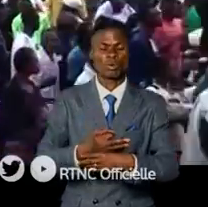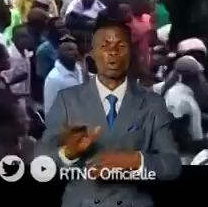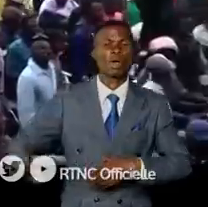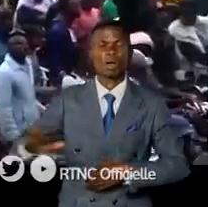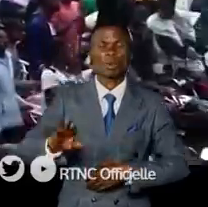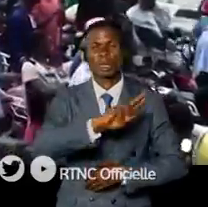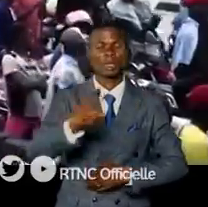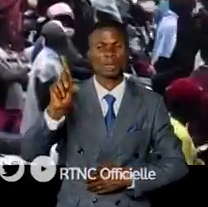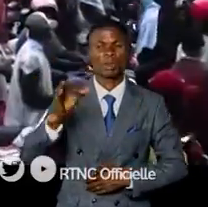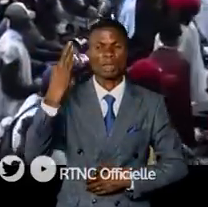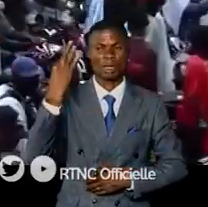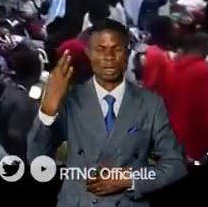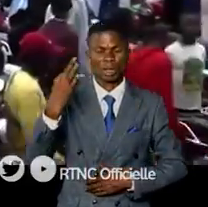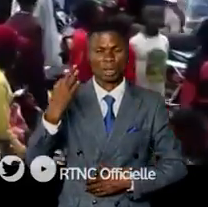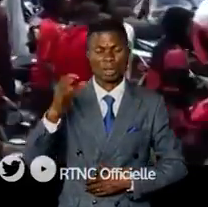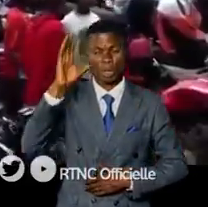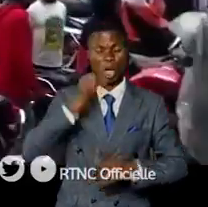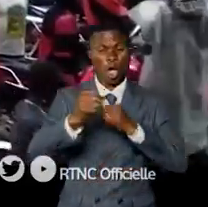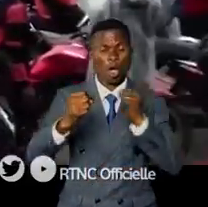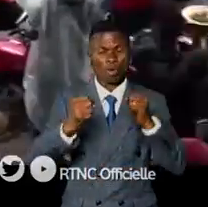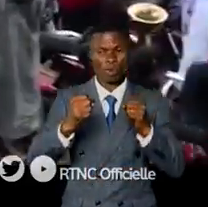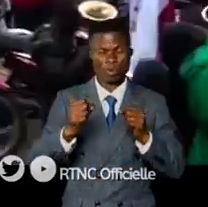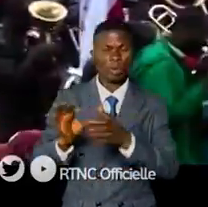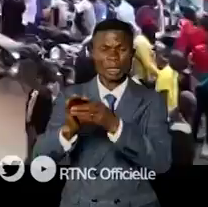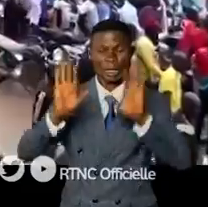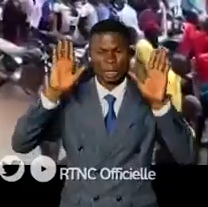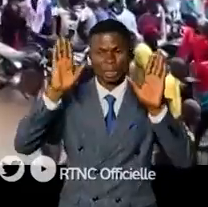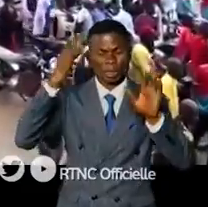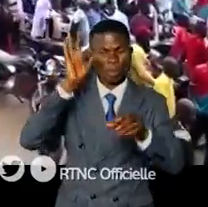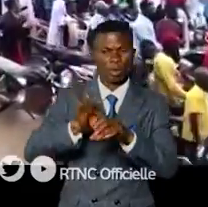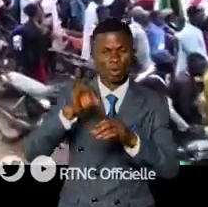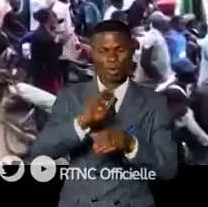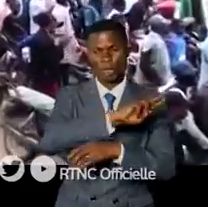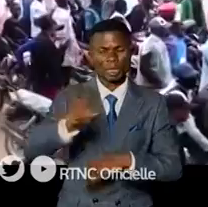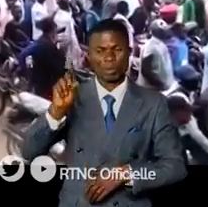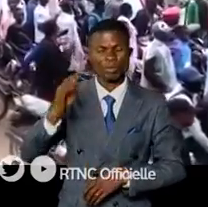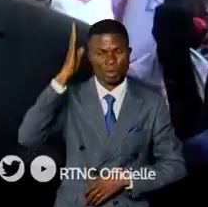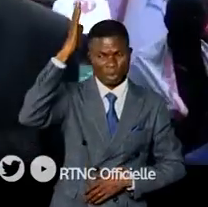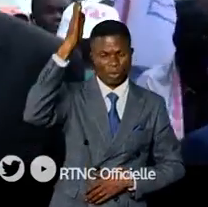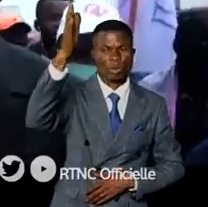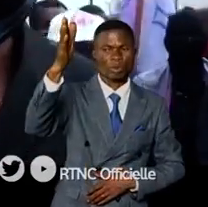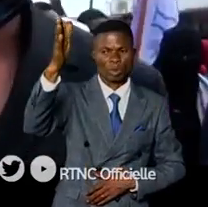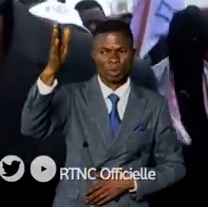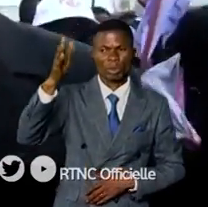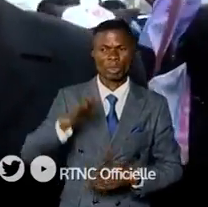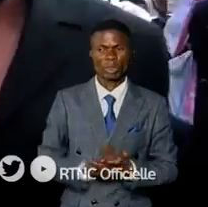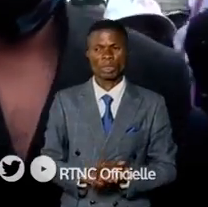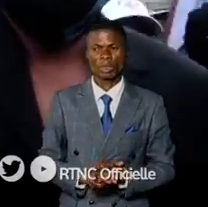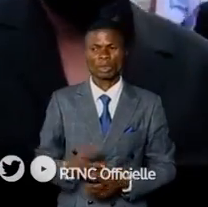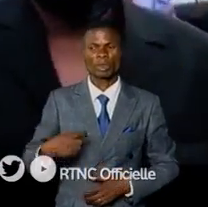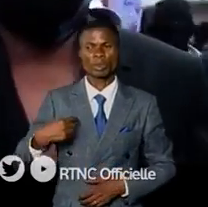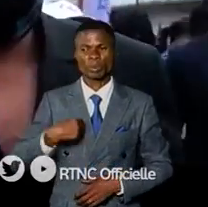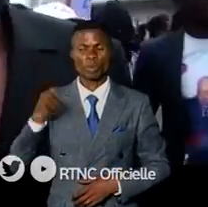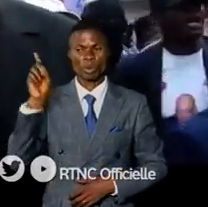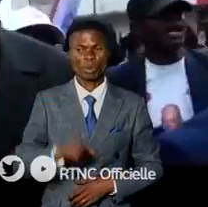2023 lutte pour que l'Union sacrée aille à l'unisson aux élections de 2023. Oh, je remercie